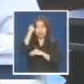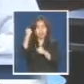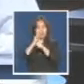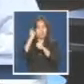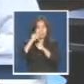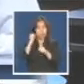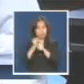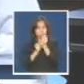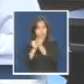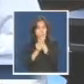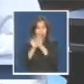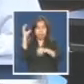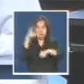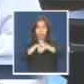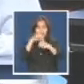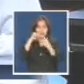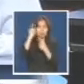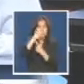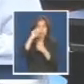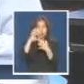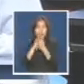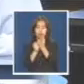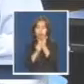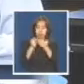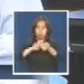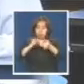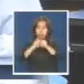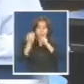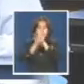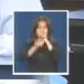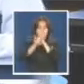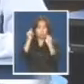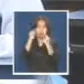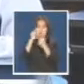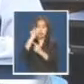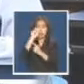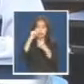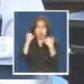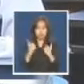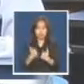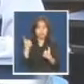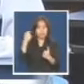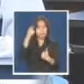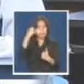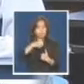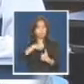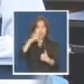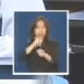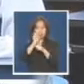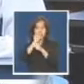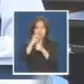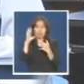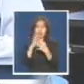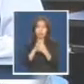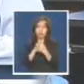ภาพในเรื่องของการแก้ไขปัญหาทางด้านยาเสพติดเพิ่มขึ้นอีกขณะเดียวกันนะครับในเรื่องของการที่จะบำบัดดูแล